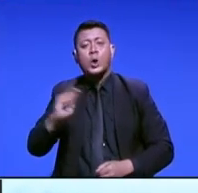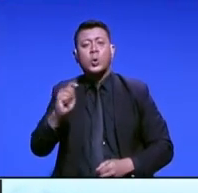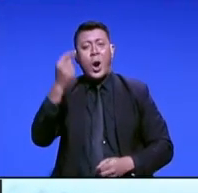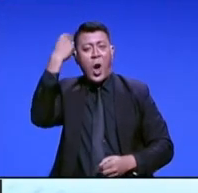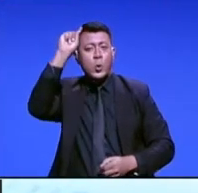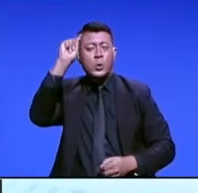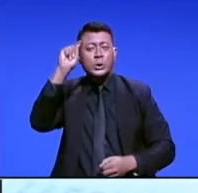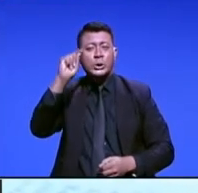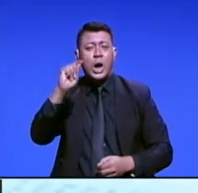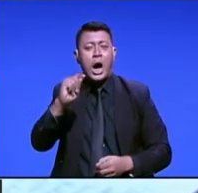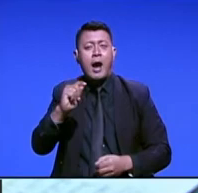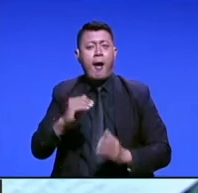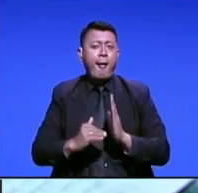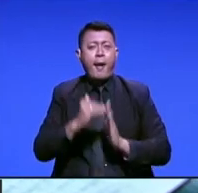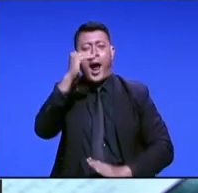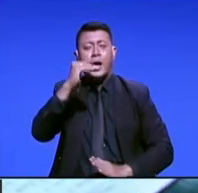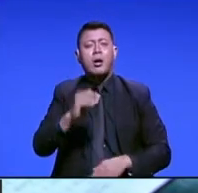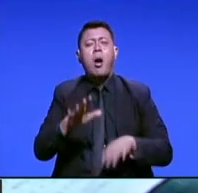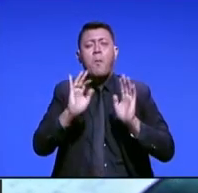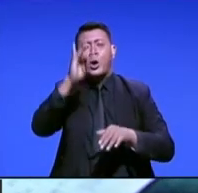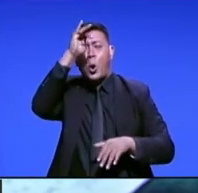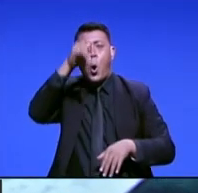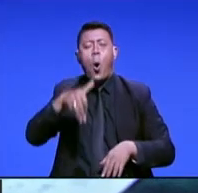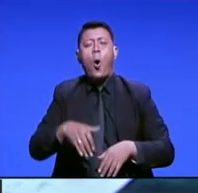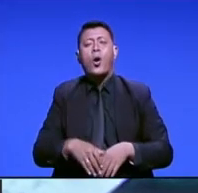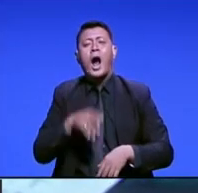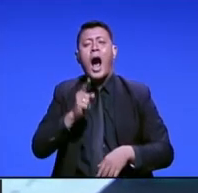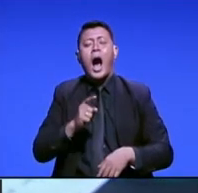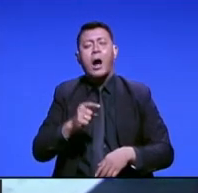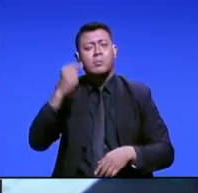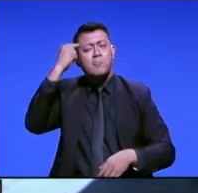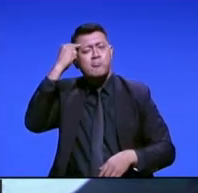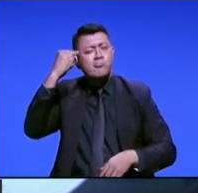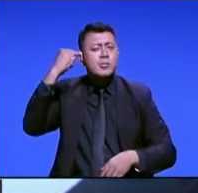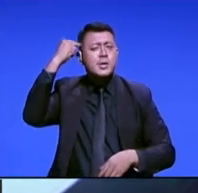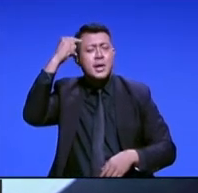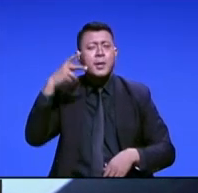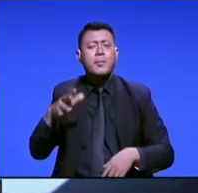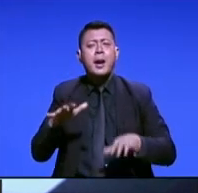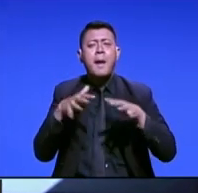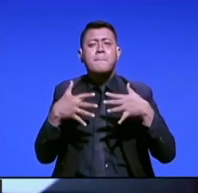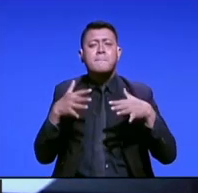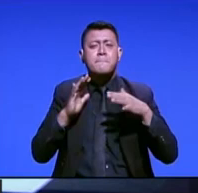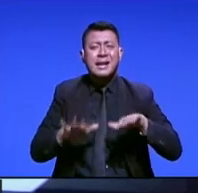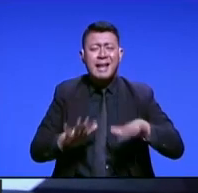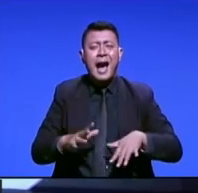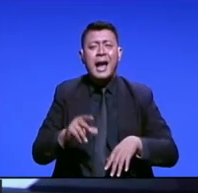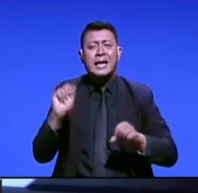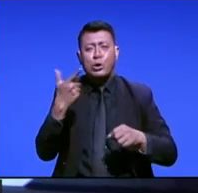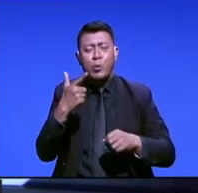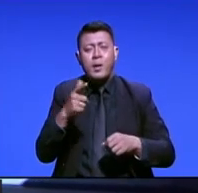secara signifikan membuat jutaan orang calon pekerja harus putar otak untuk bertahan hidup, termasuk dengan